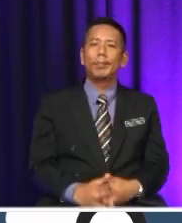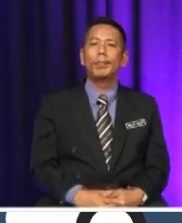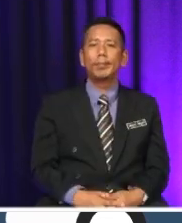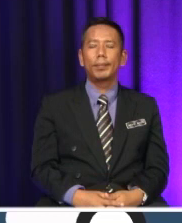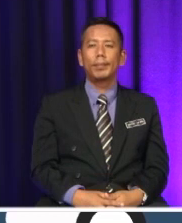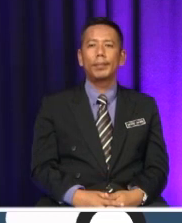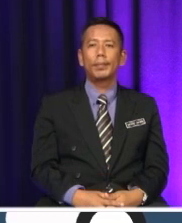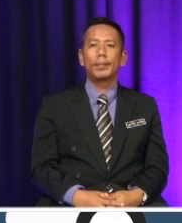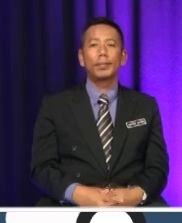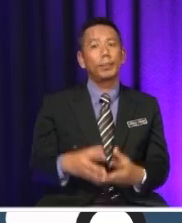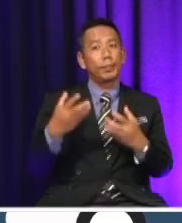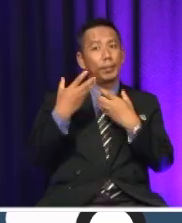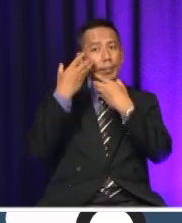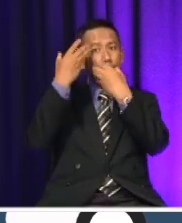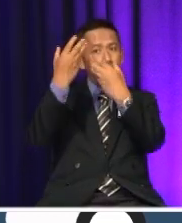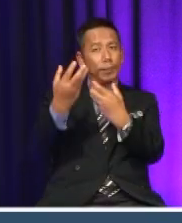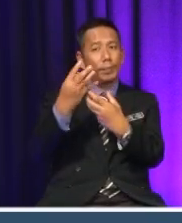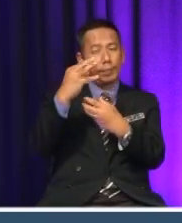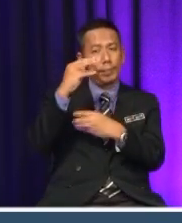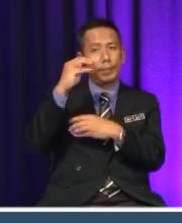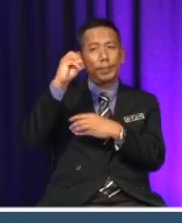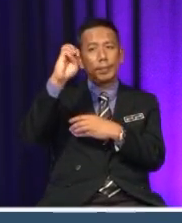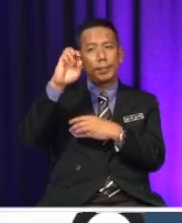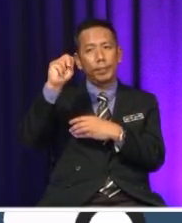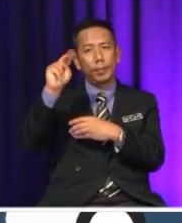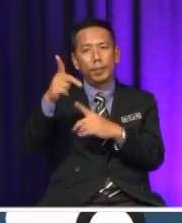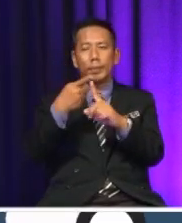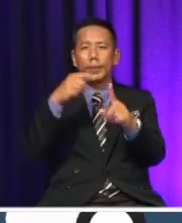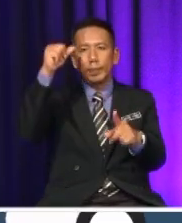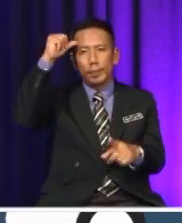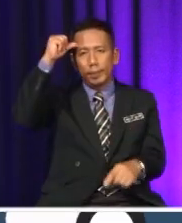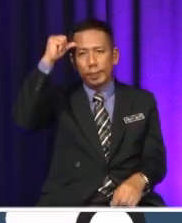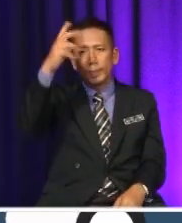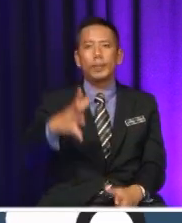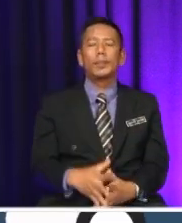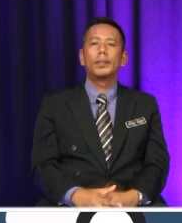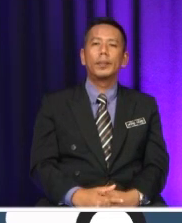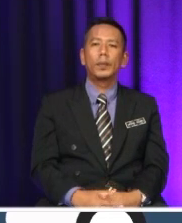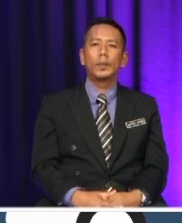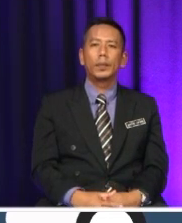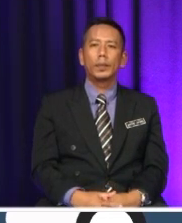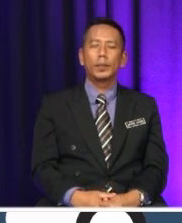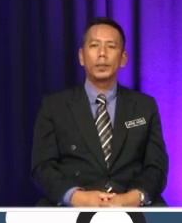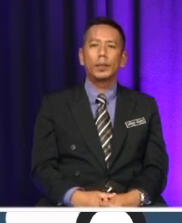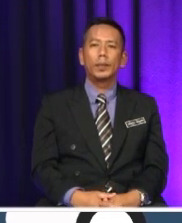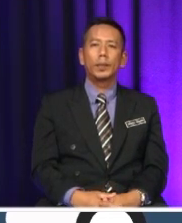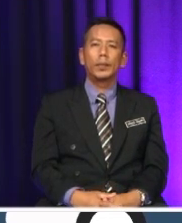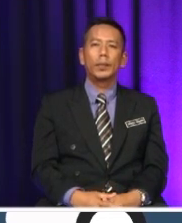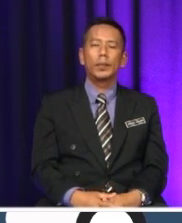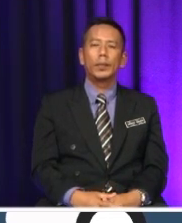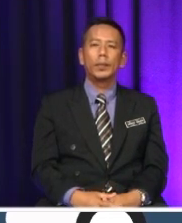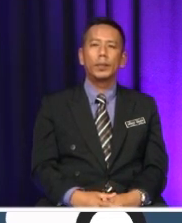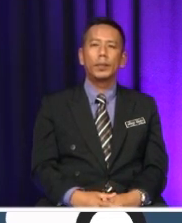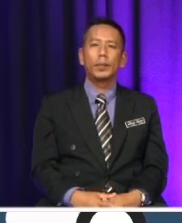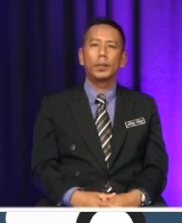ini dia cadangan menu yaitu nasi pirang sup sayur kuramasen ikan bakar ikan bakar rebus pun